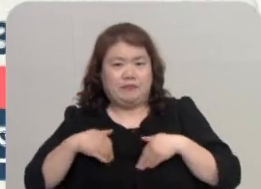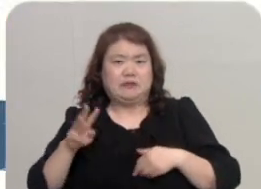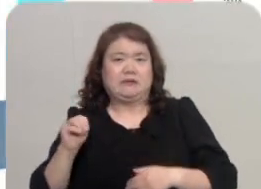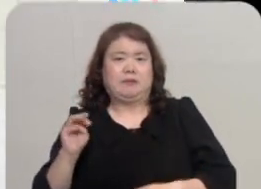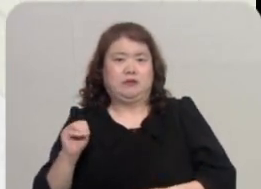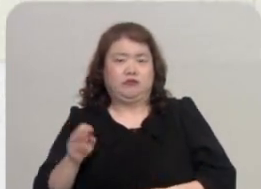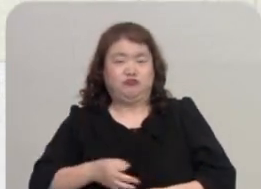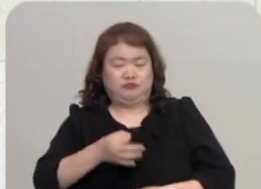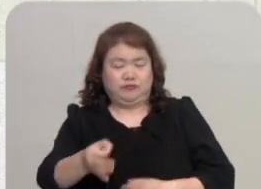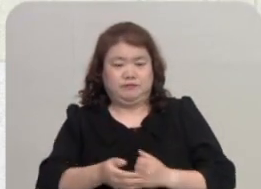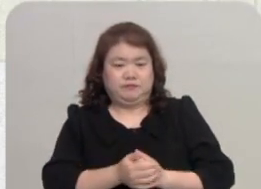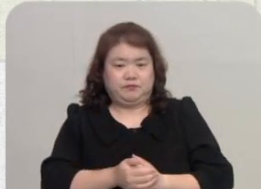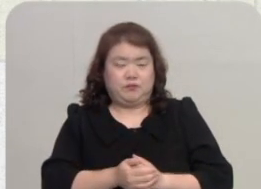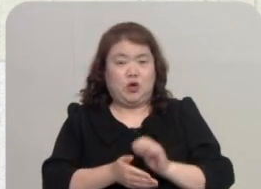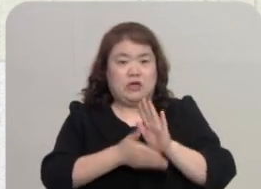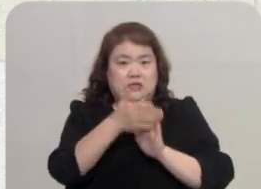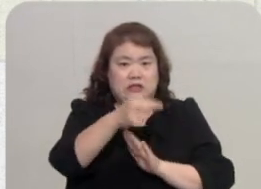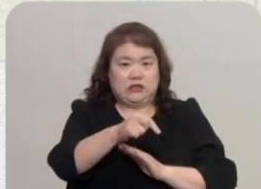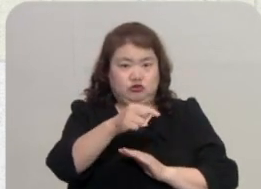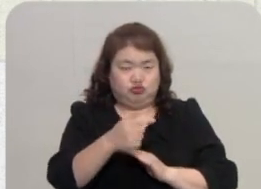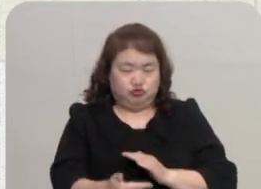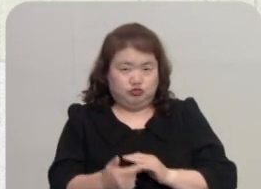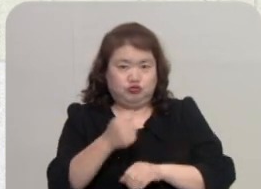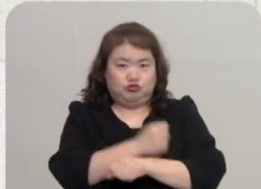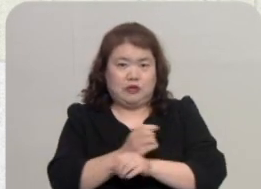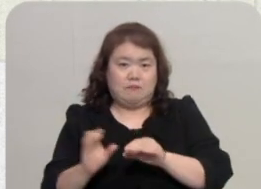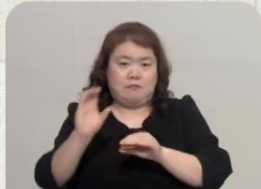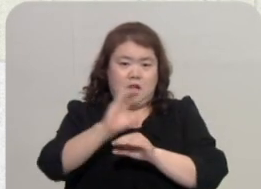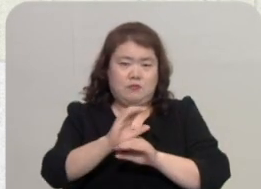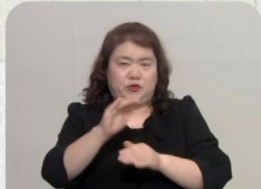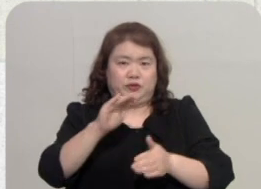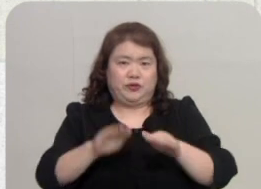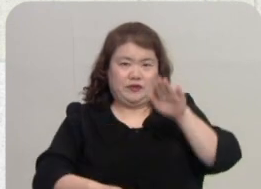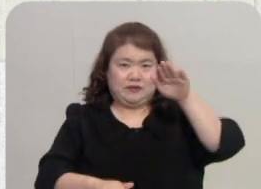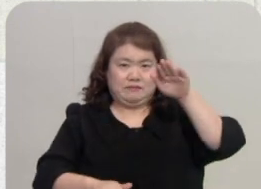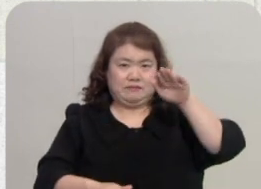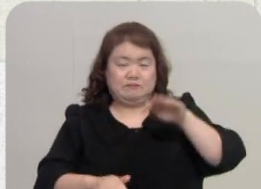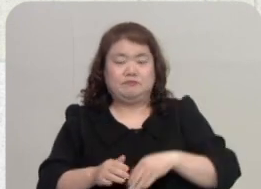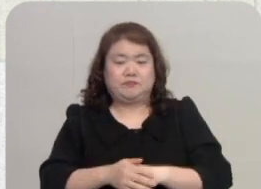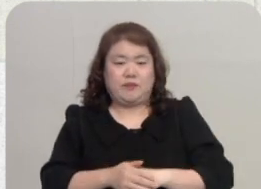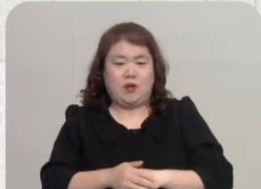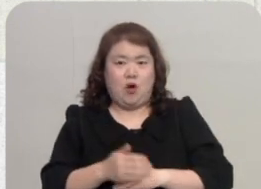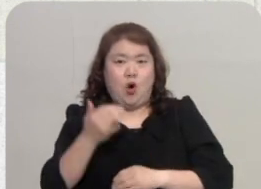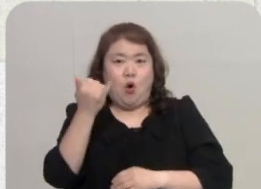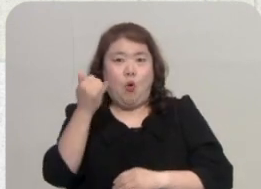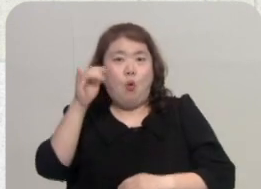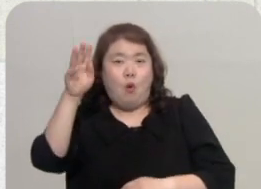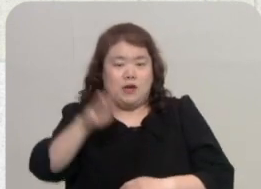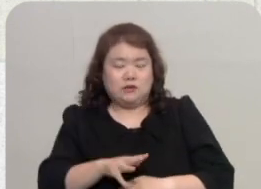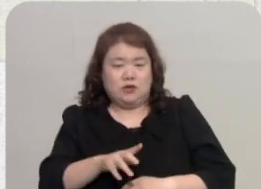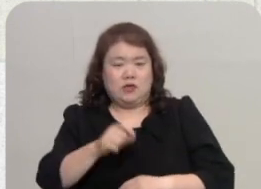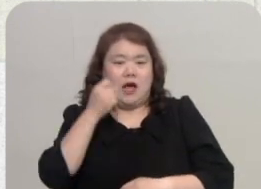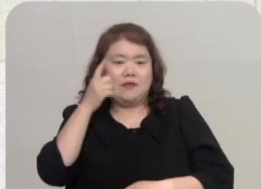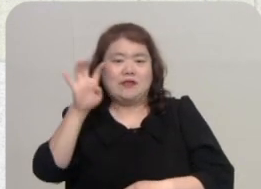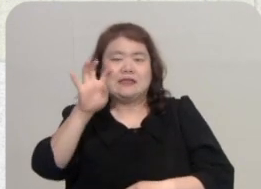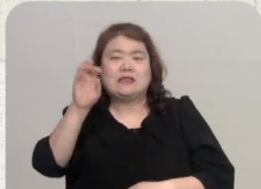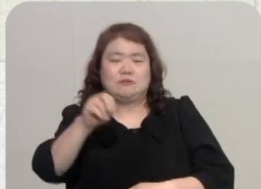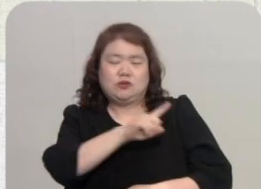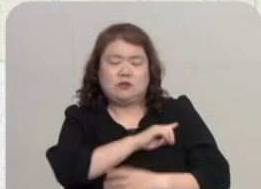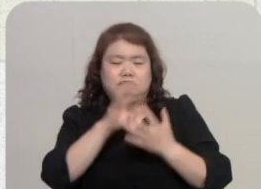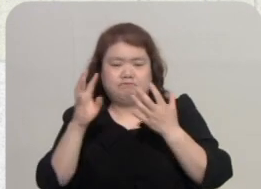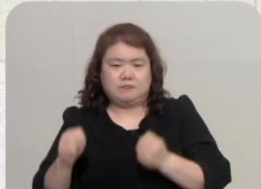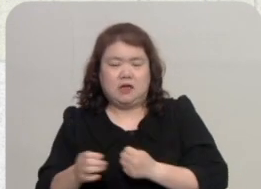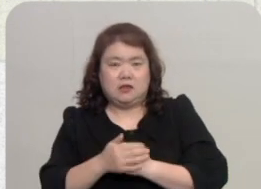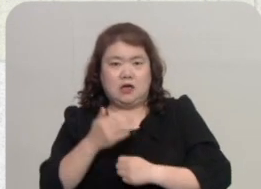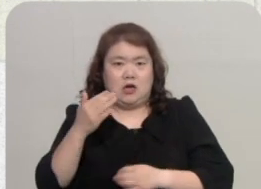원입니다. 여기에 시군의 수당이 더해지면서 격차는 더 벌어집니다. 화천이 월 40만 원으로 가장 많습니다.